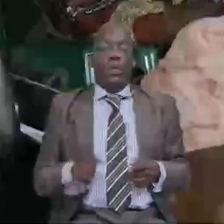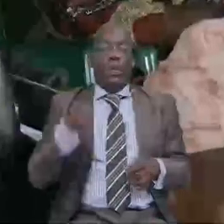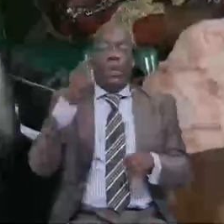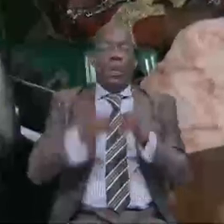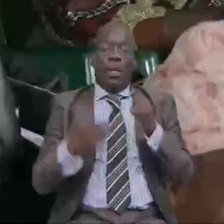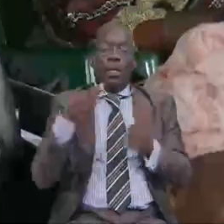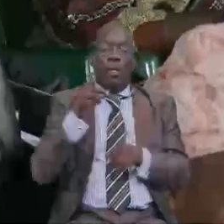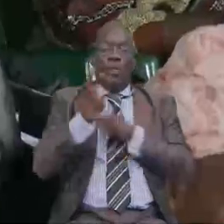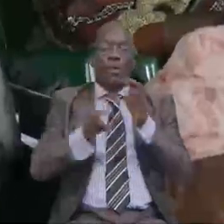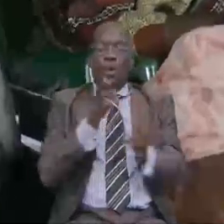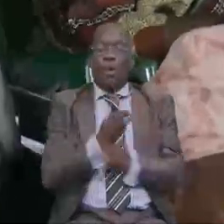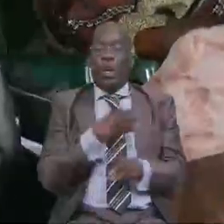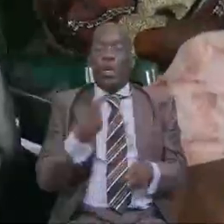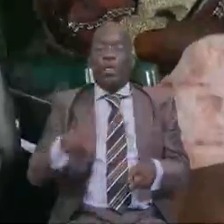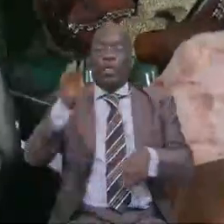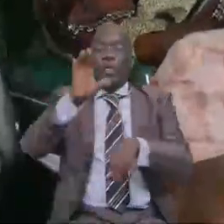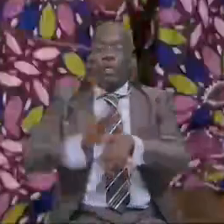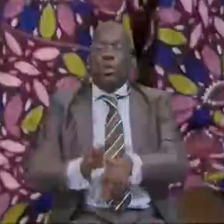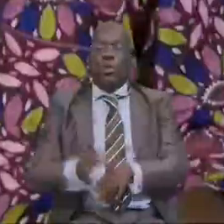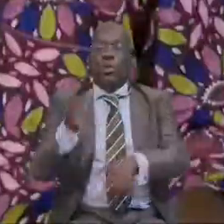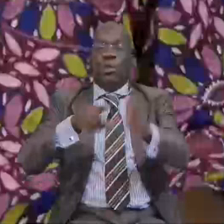Et l'Église crie,